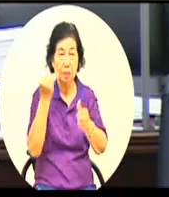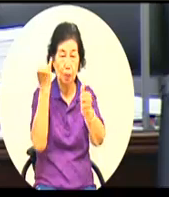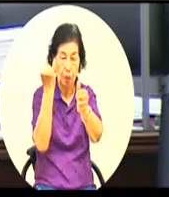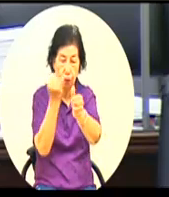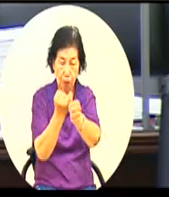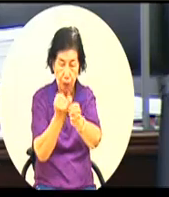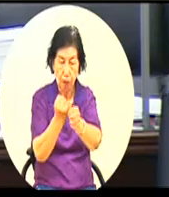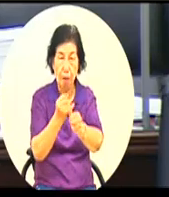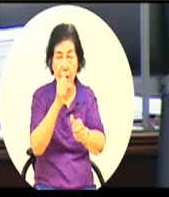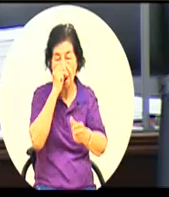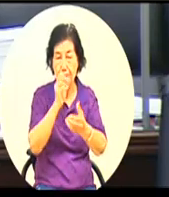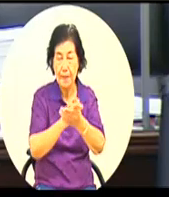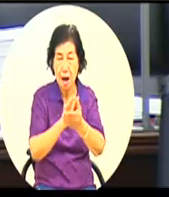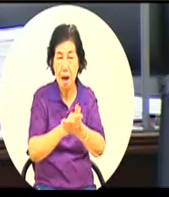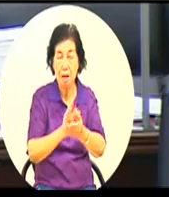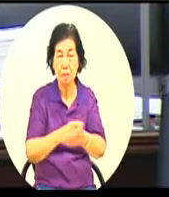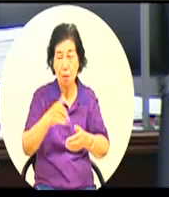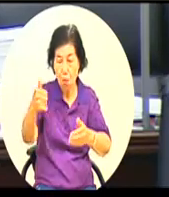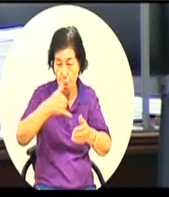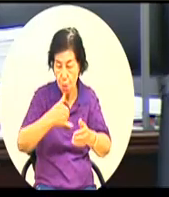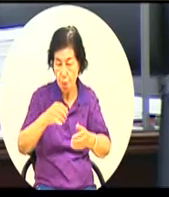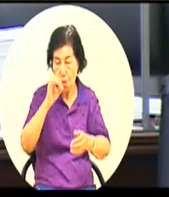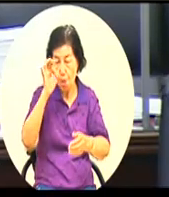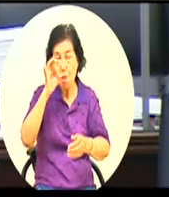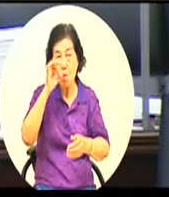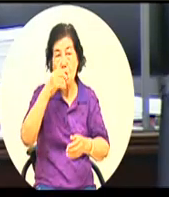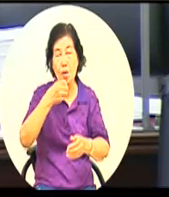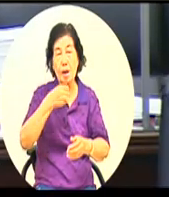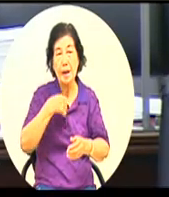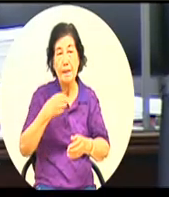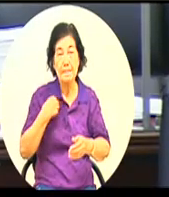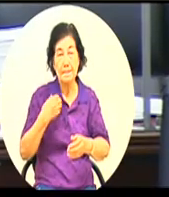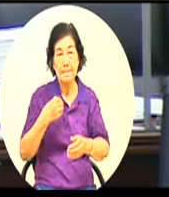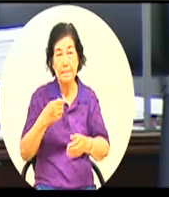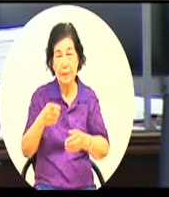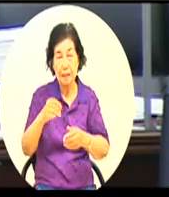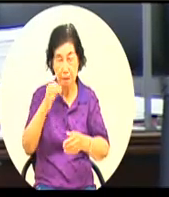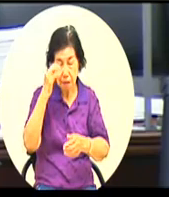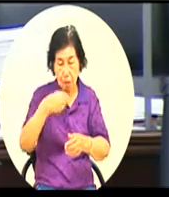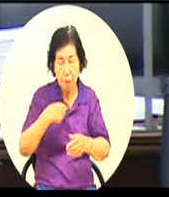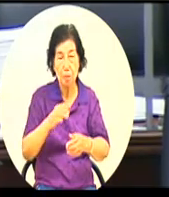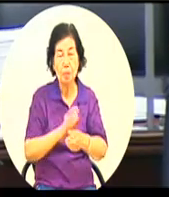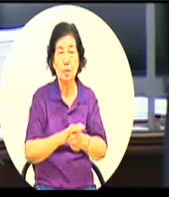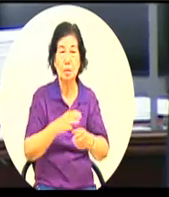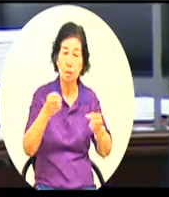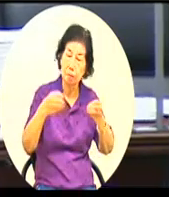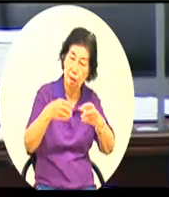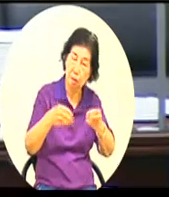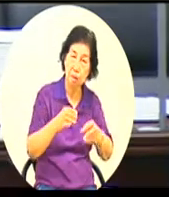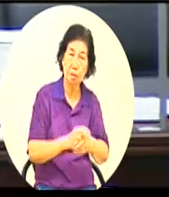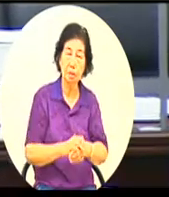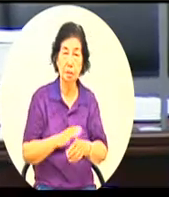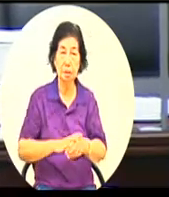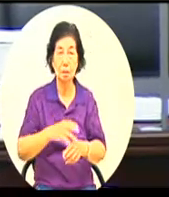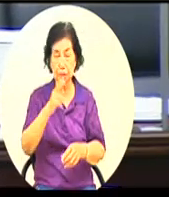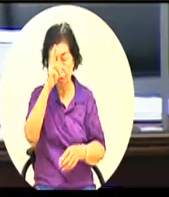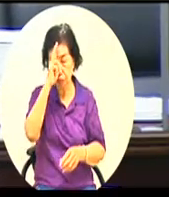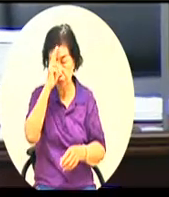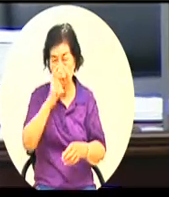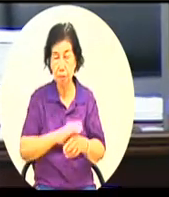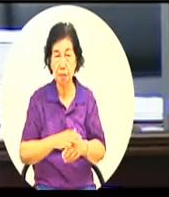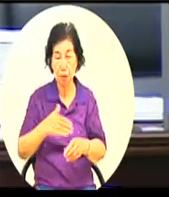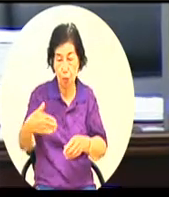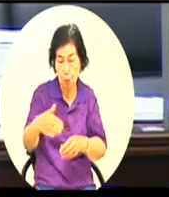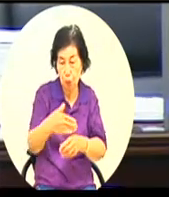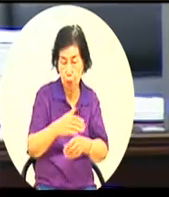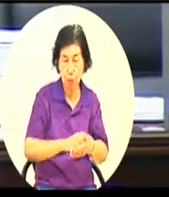讲个议员啊，因某咧互我听，讲我下昼时啊咧煎鱼啊，